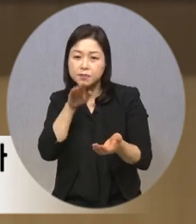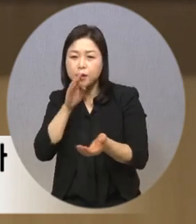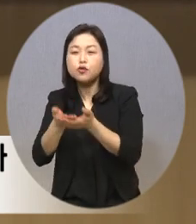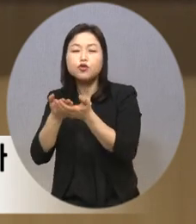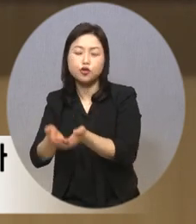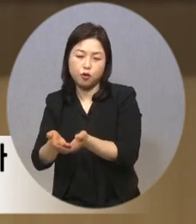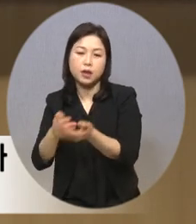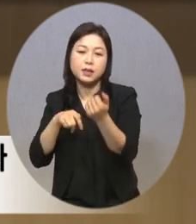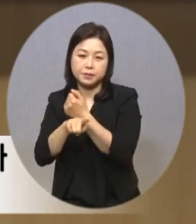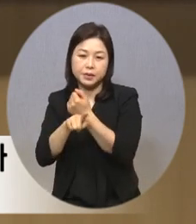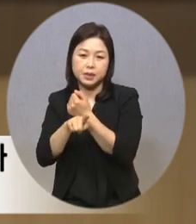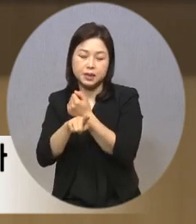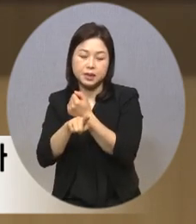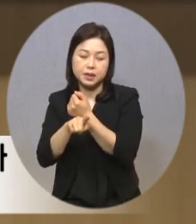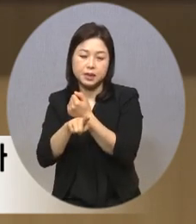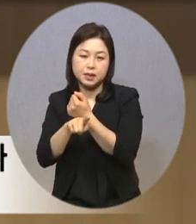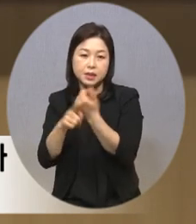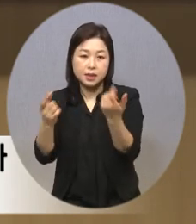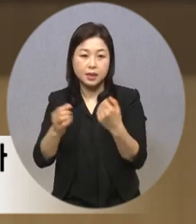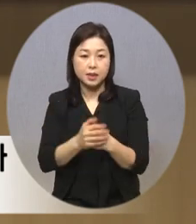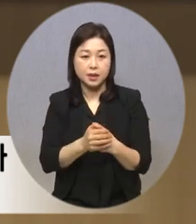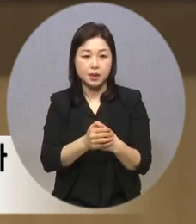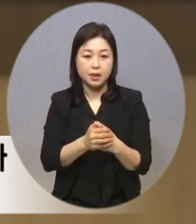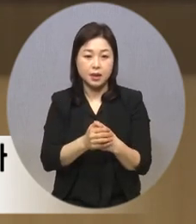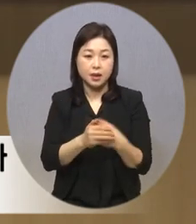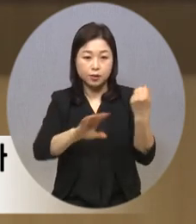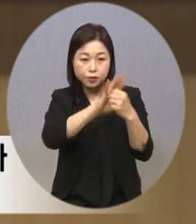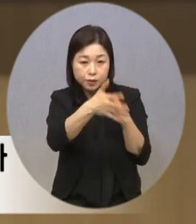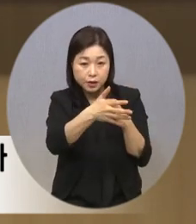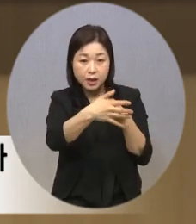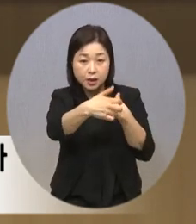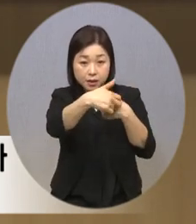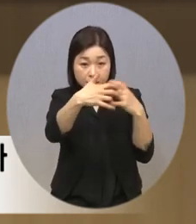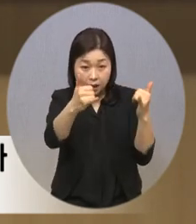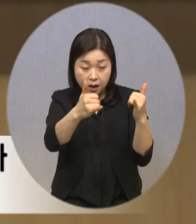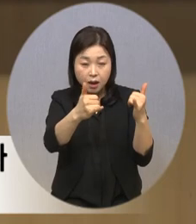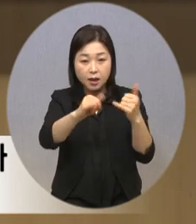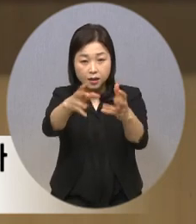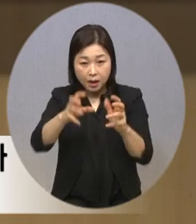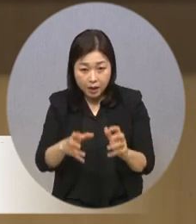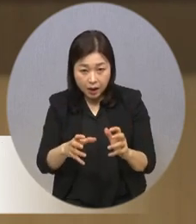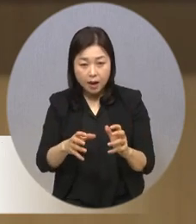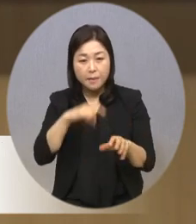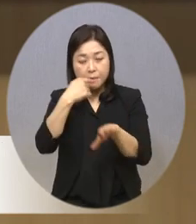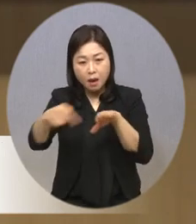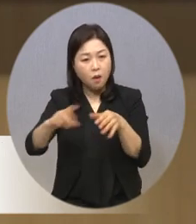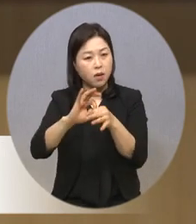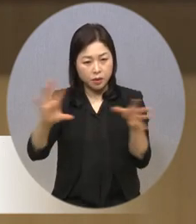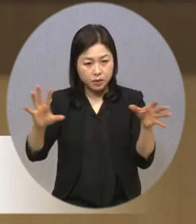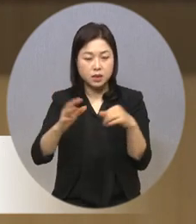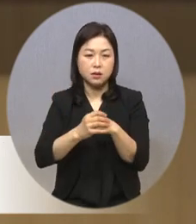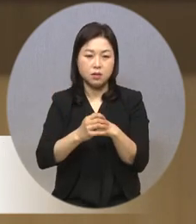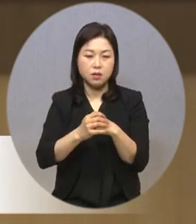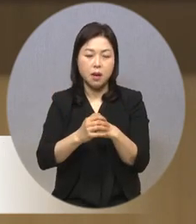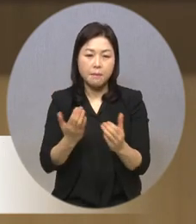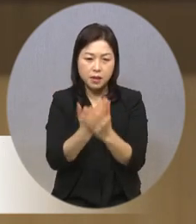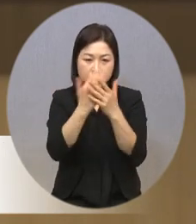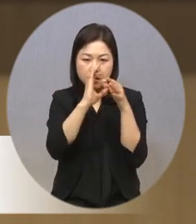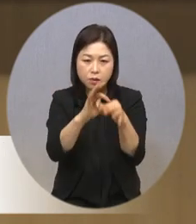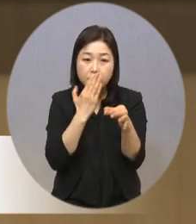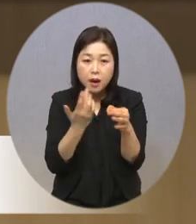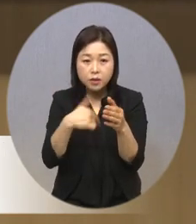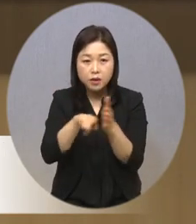국제행사가 국경과 인종을 넘어서 지속가능 발전 목표를 채택하고 이를 실천하기 위해서